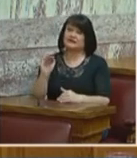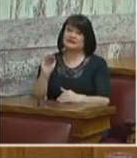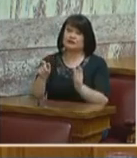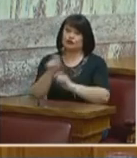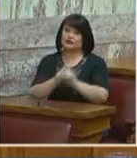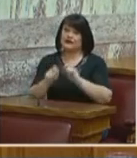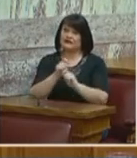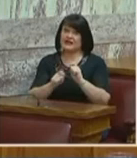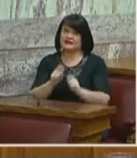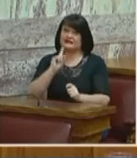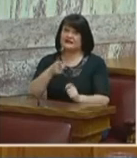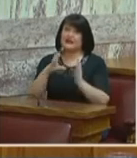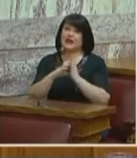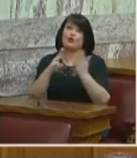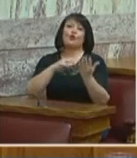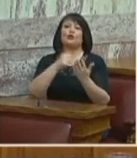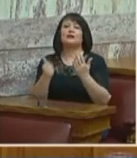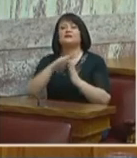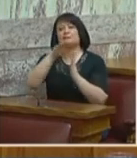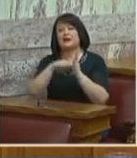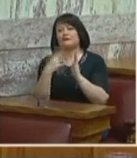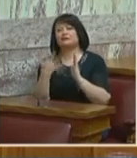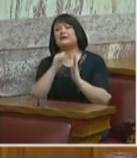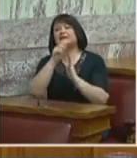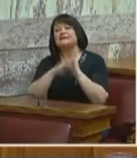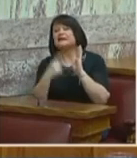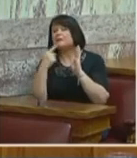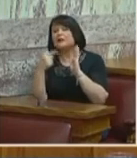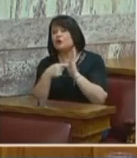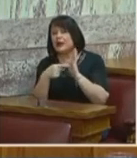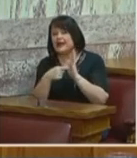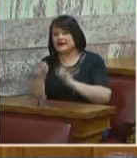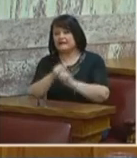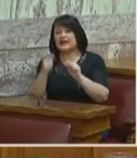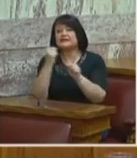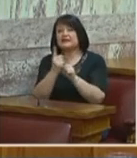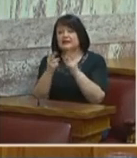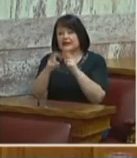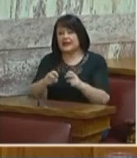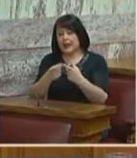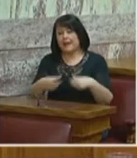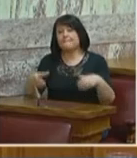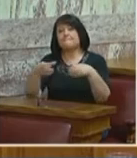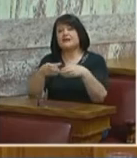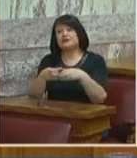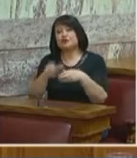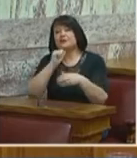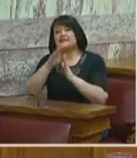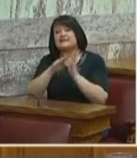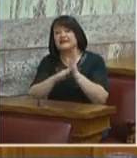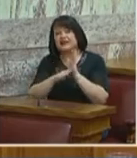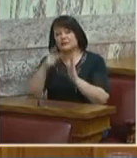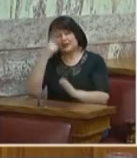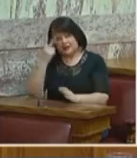με τη διάταξη του άρθρου 86, παράγραφος 5 του Συντάγματος, ειδική επιτροπή όπως ορίζει το Σύνταγμα και ως δικαίωμα παραχωρεί